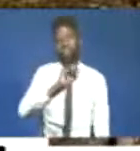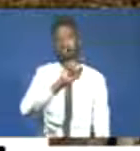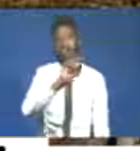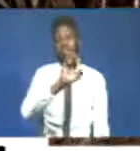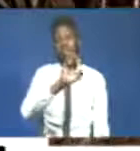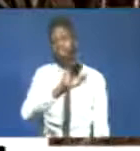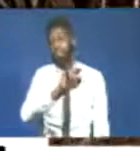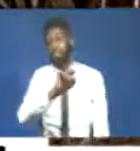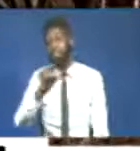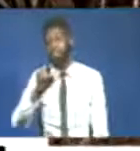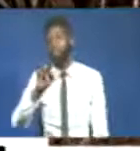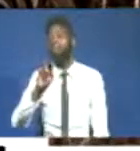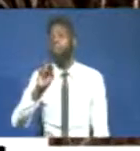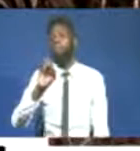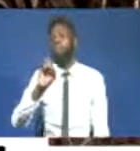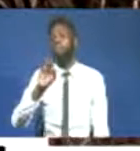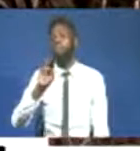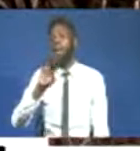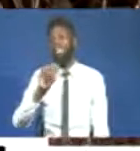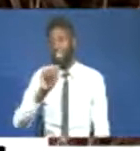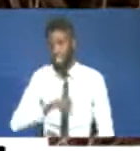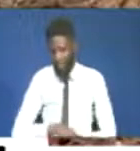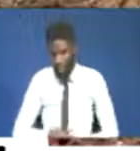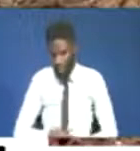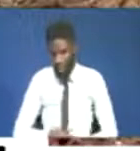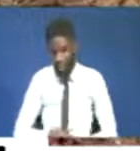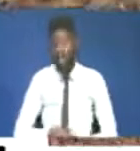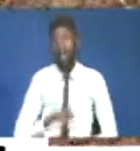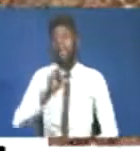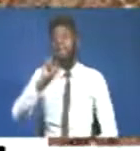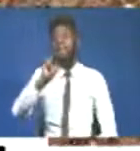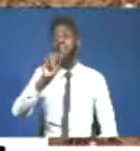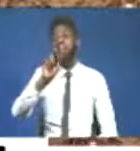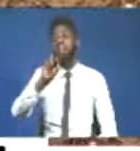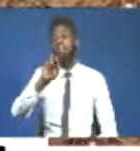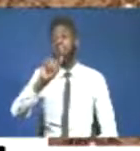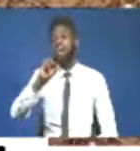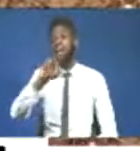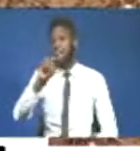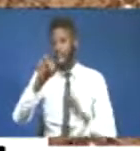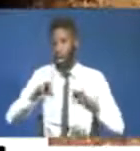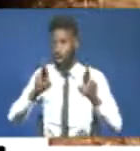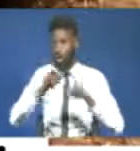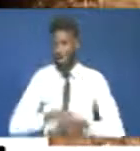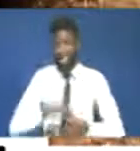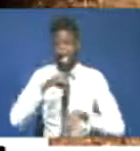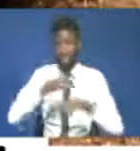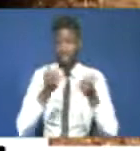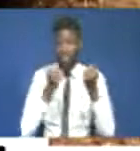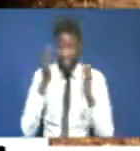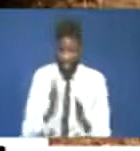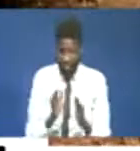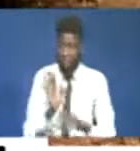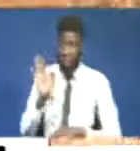katika barabara ya Namanga katika kaunti ya Kajiado, wakati dereva wa gari la Toyota pickup